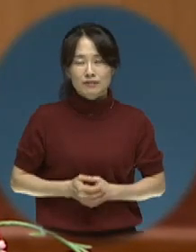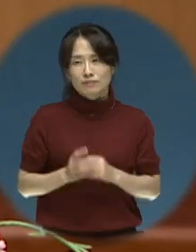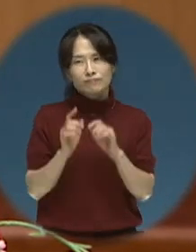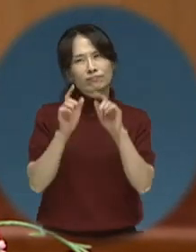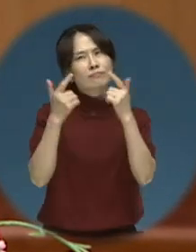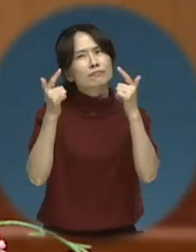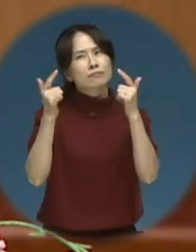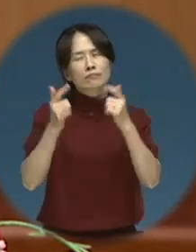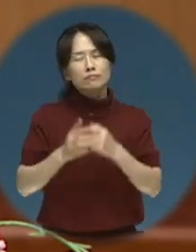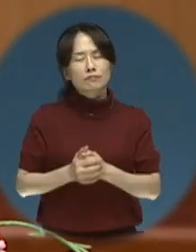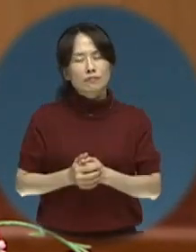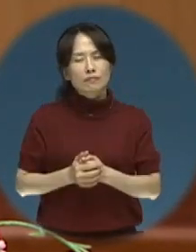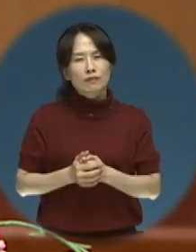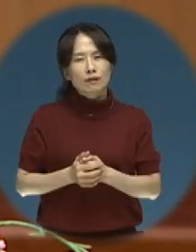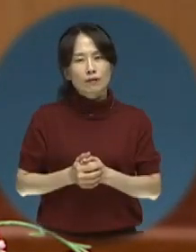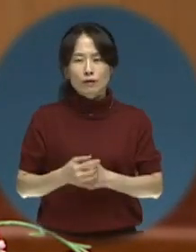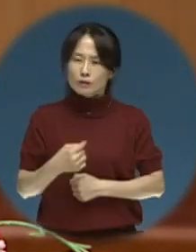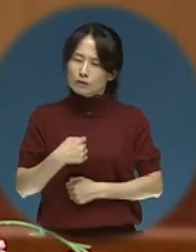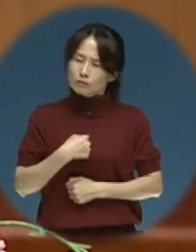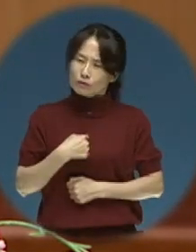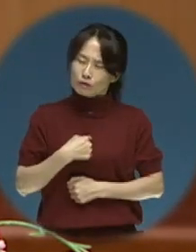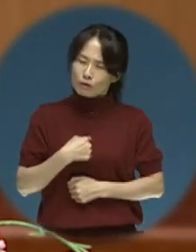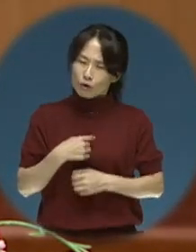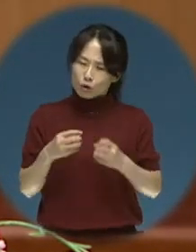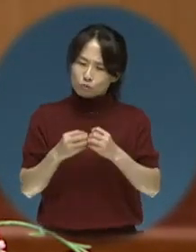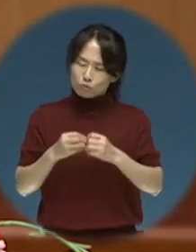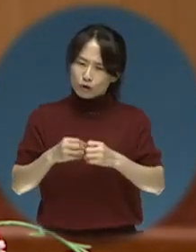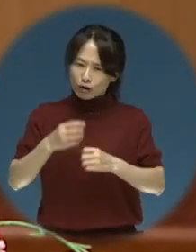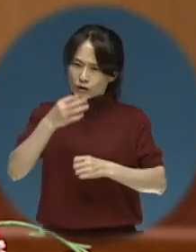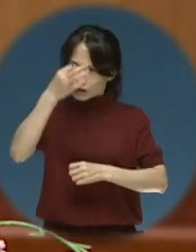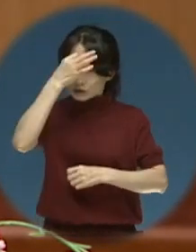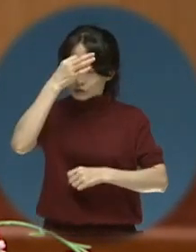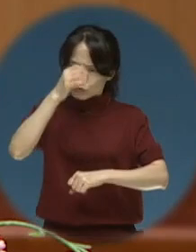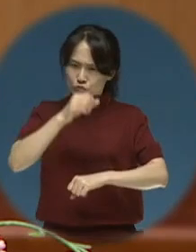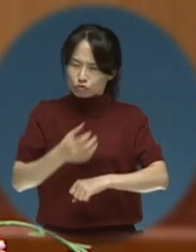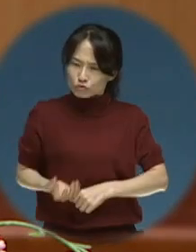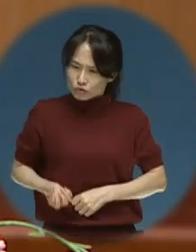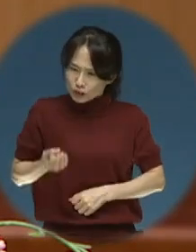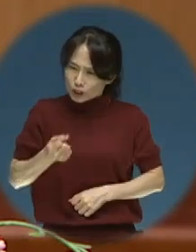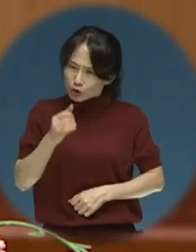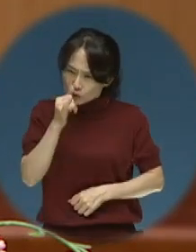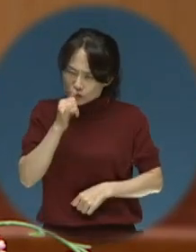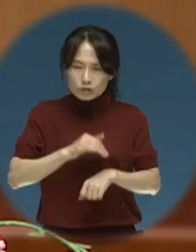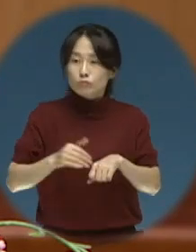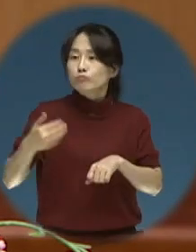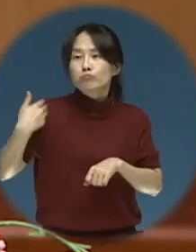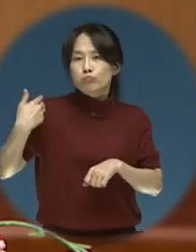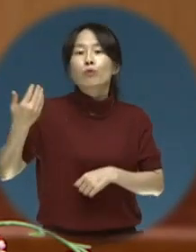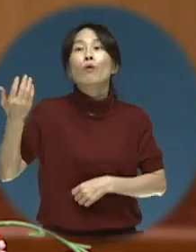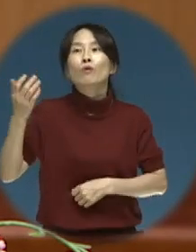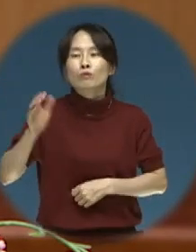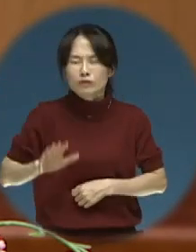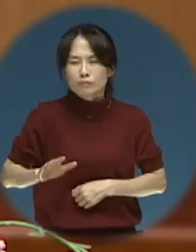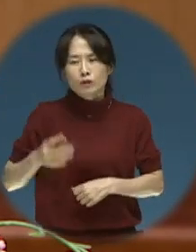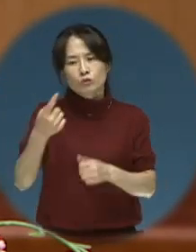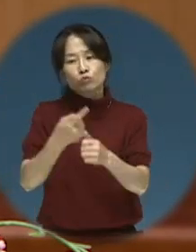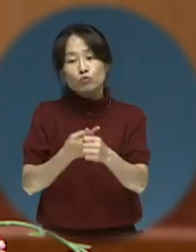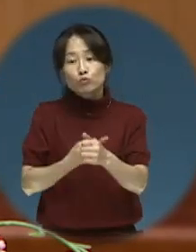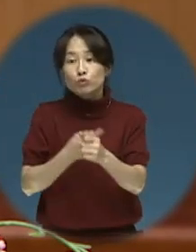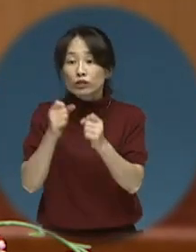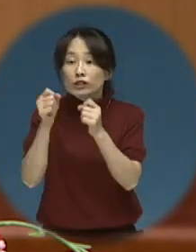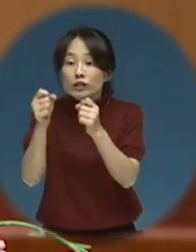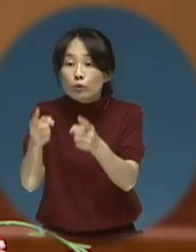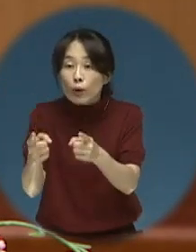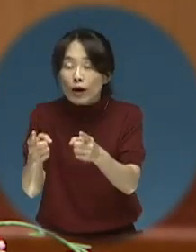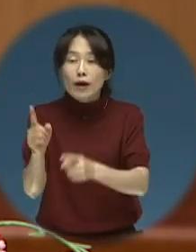아닙니다. 우연한 막 그런 끼가 있었는지도 모르죠. 저는 모르지만은 우연한 기회에 이제